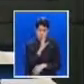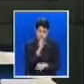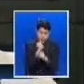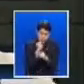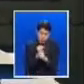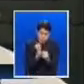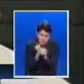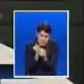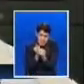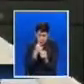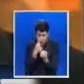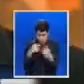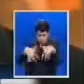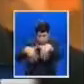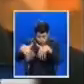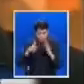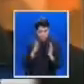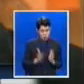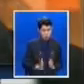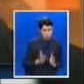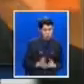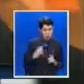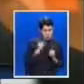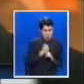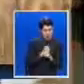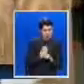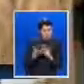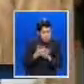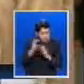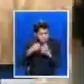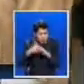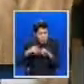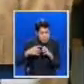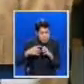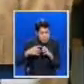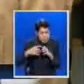ำงานใกล้ชิดกันระหว่างพื้นที่กับพี่น้องประชาชนเนี่ยก็ไม่มีความเสียหายแล้วก็ไม่มีความขัดแย้ง